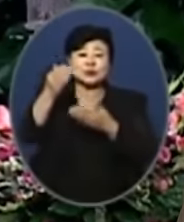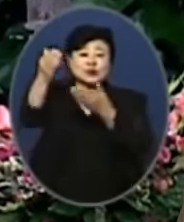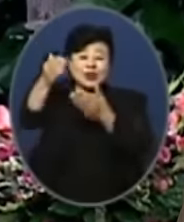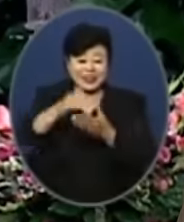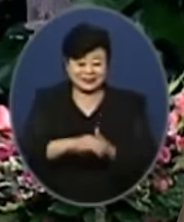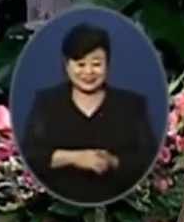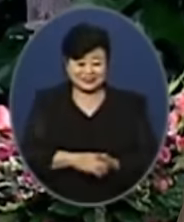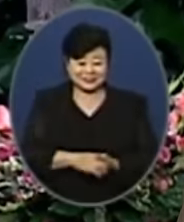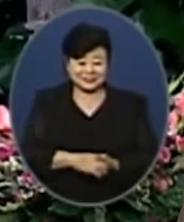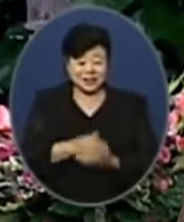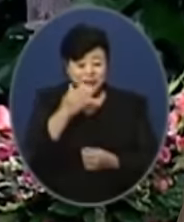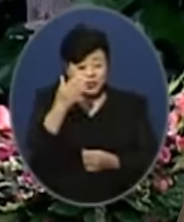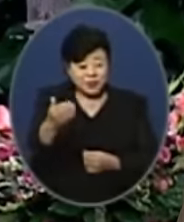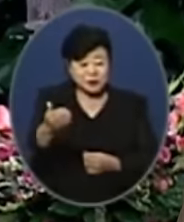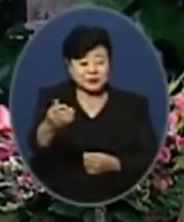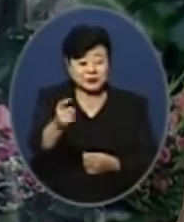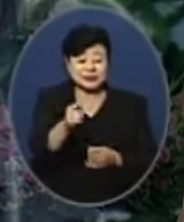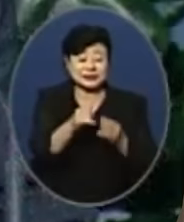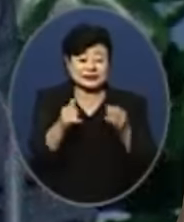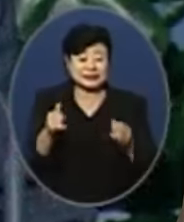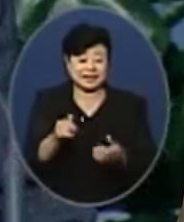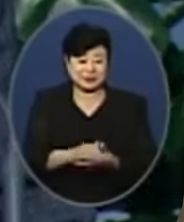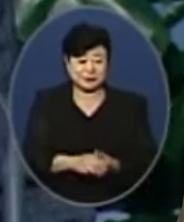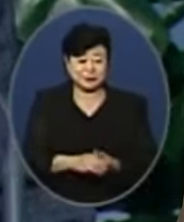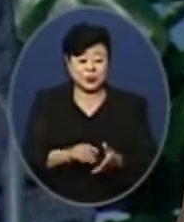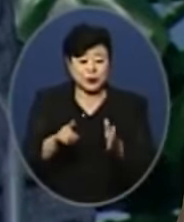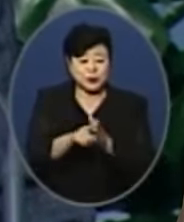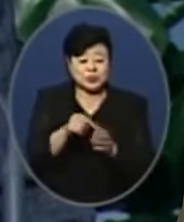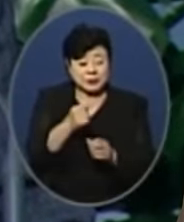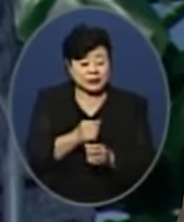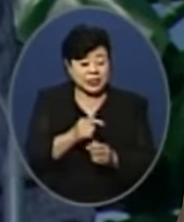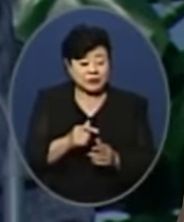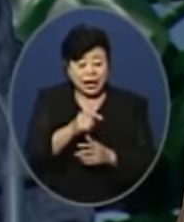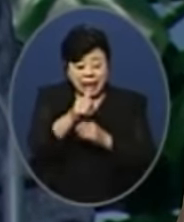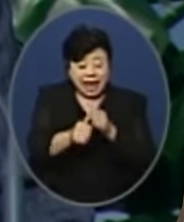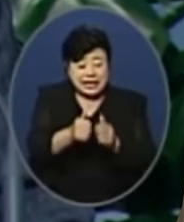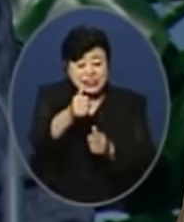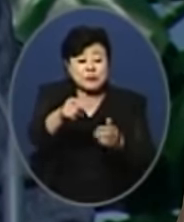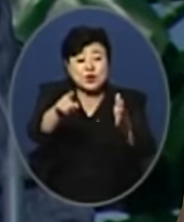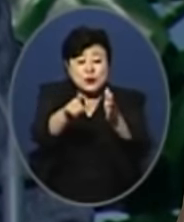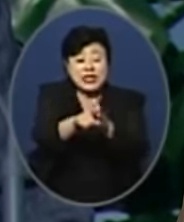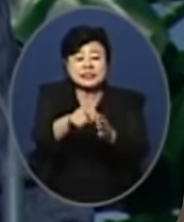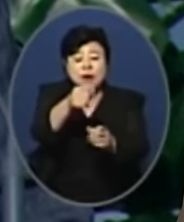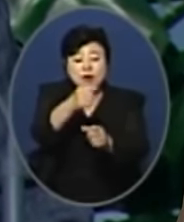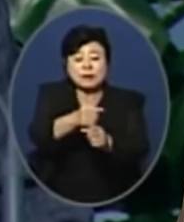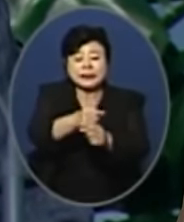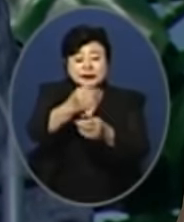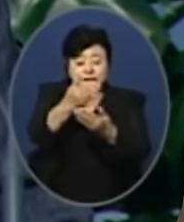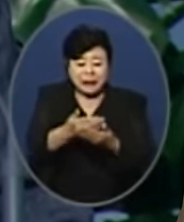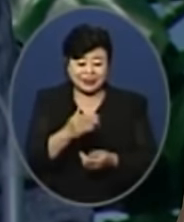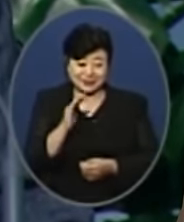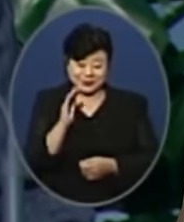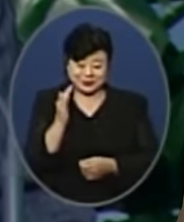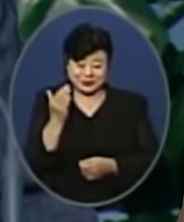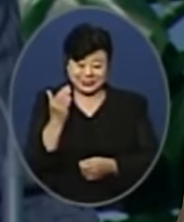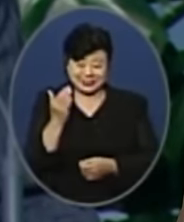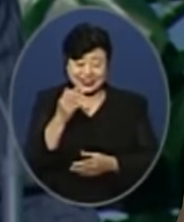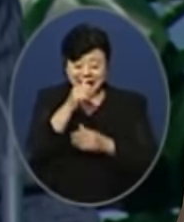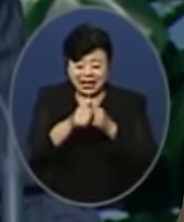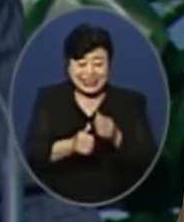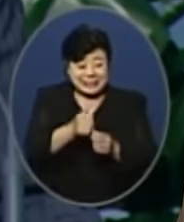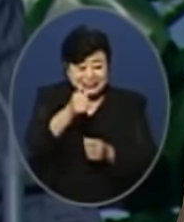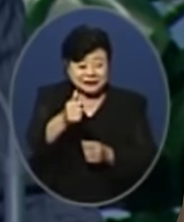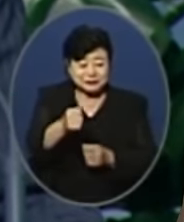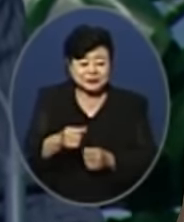하렵니다. 여러분은 어떠한 사람을 위해서 지은 자도 아닙니다. 하나님을 위해서 지은 것입니다.